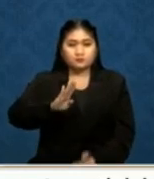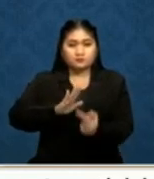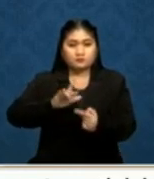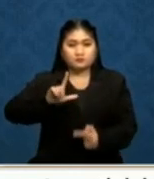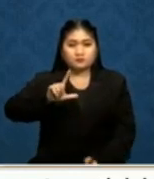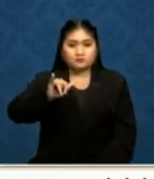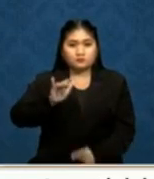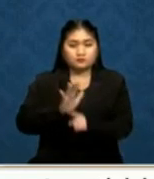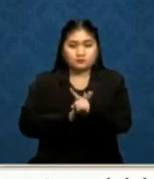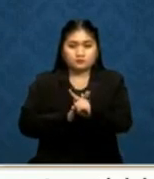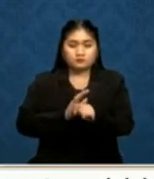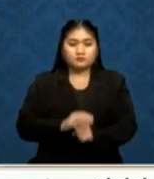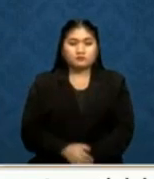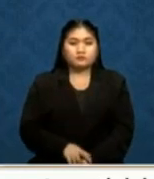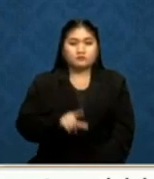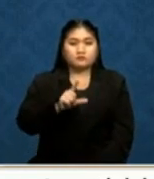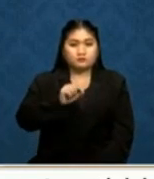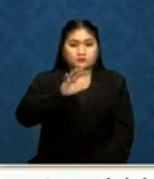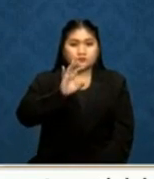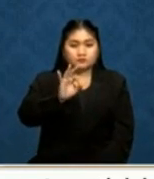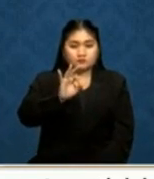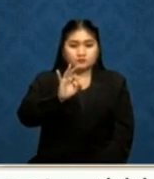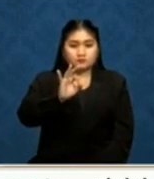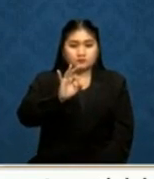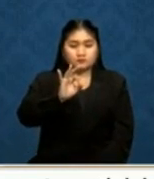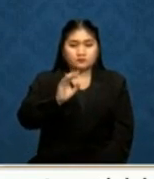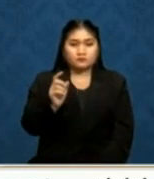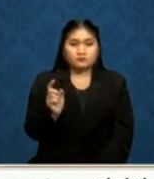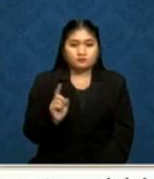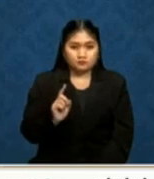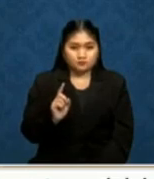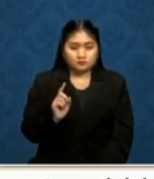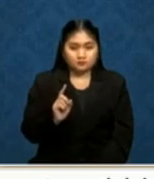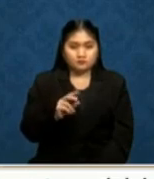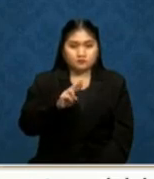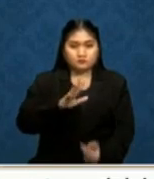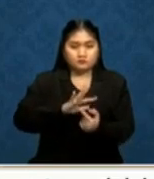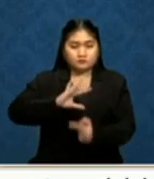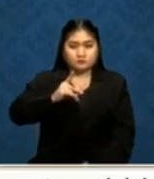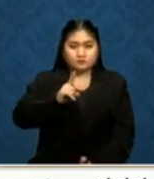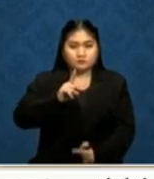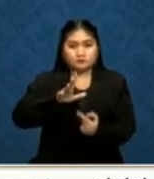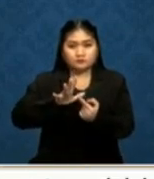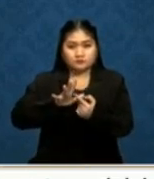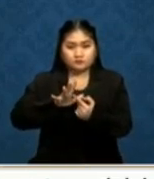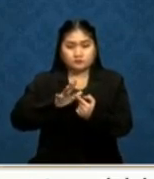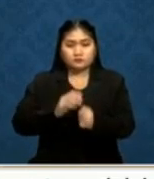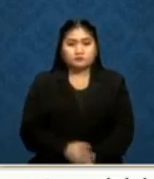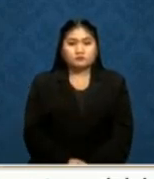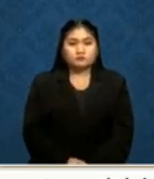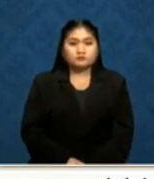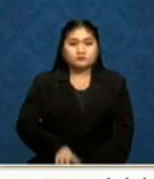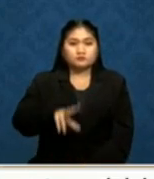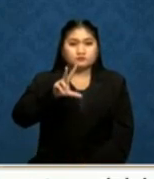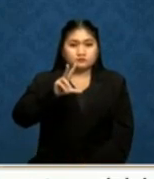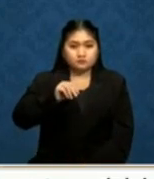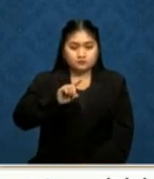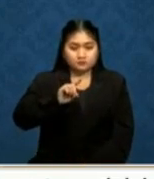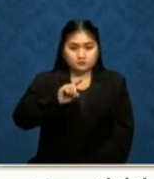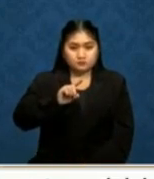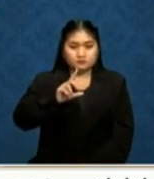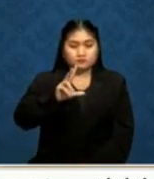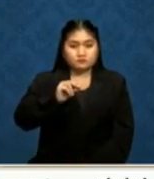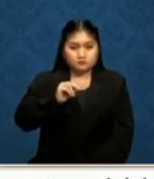กียรติ29ผู้ช่วยศาสตราจารย์รัชดาธนาดิเรก30นาย